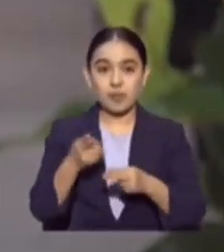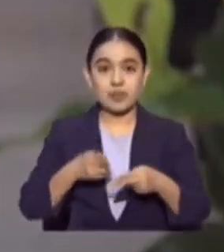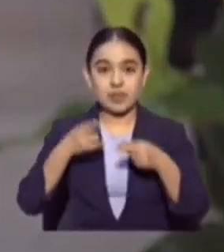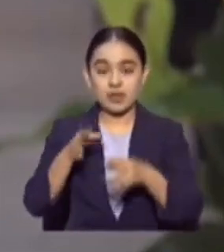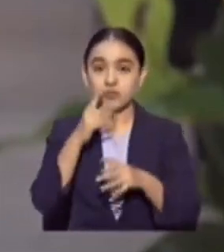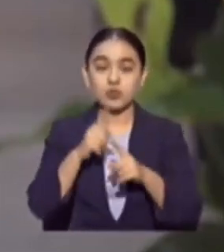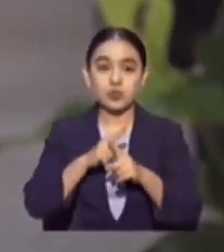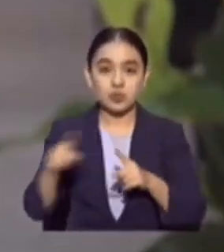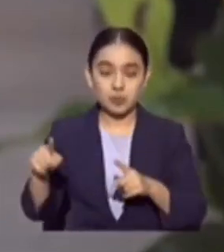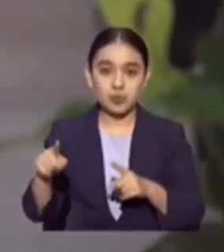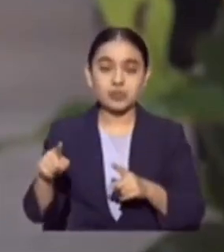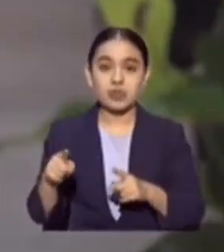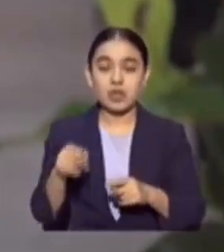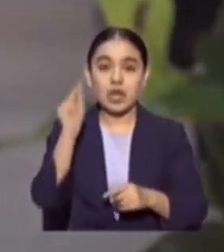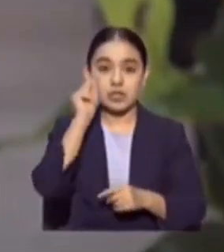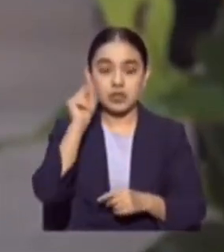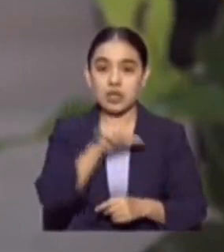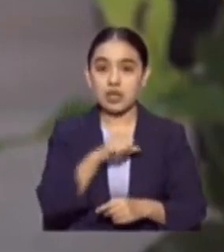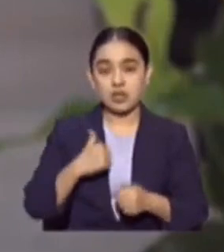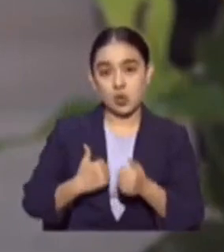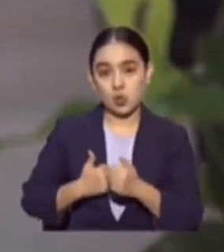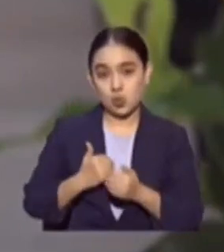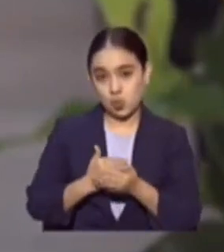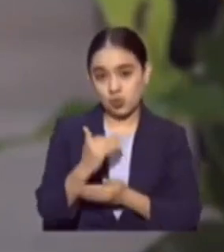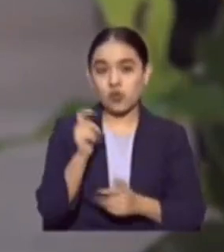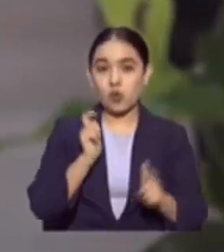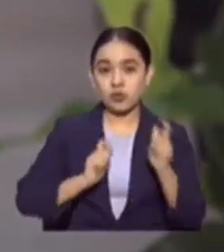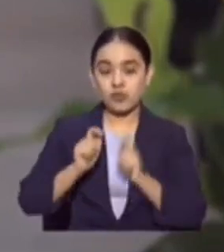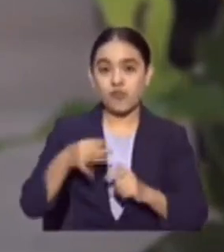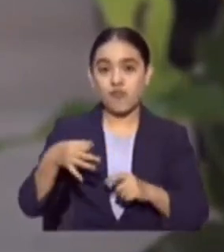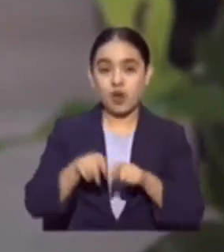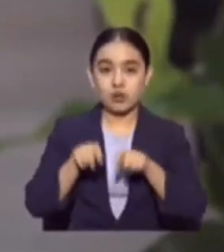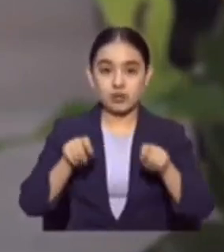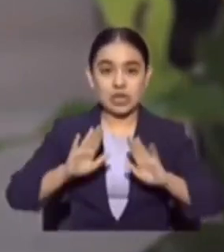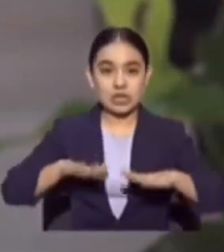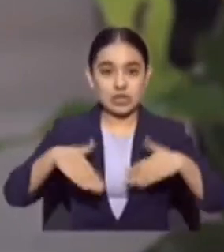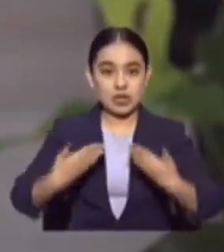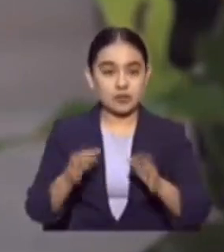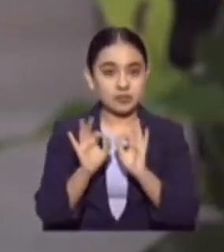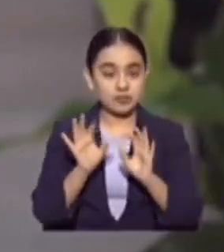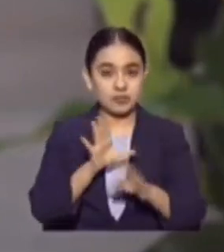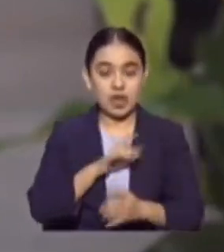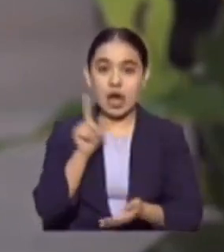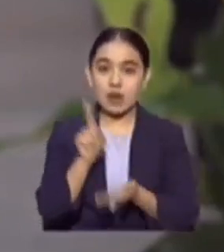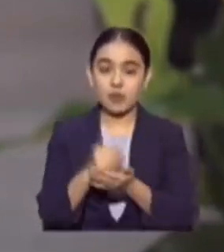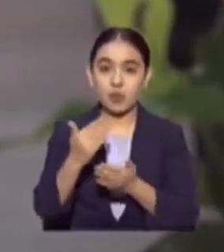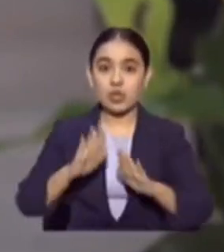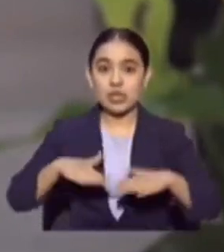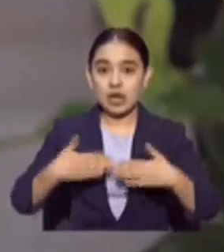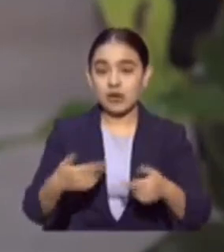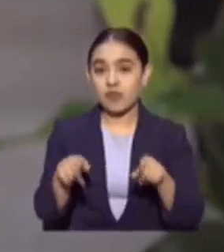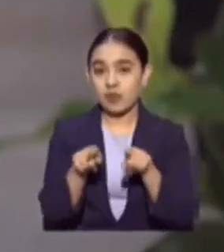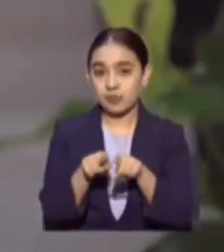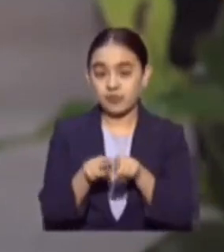tashrif doirasida o'sha Xitoyning eng nufuzli universitetlarining filiallari ochilishi bo'yicha taklif ilgari surdilar. Albatta bu takliflar